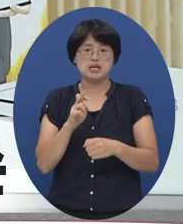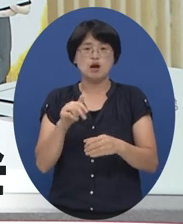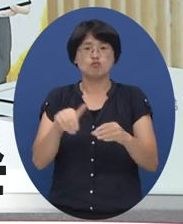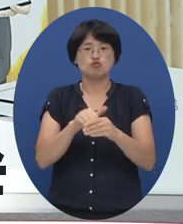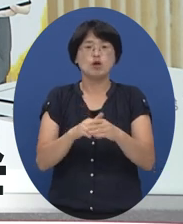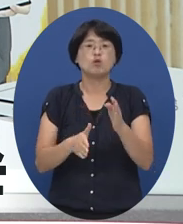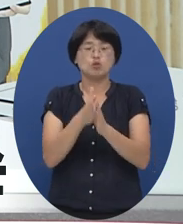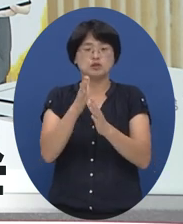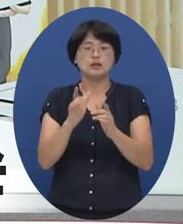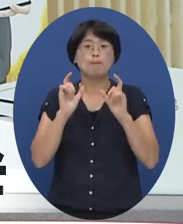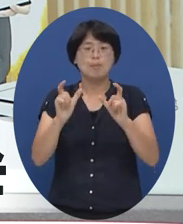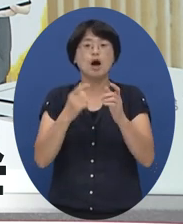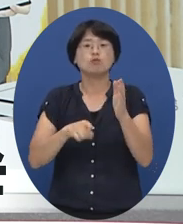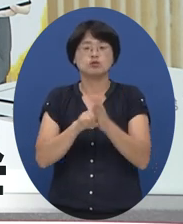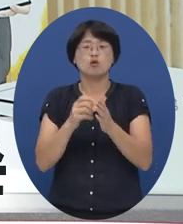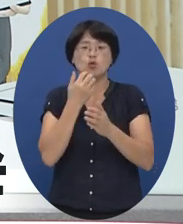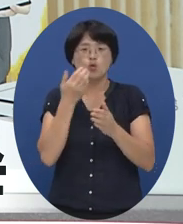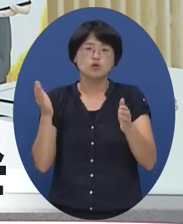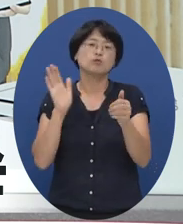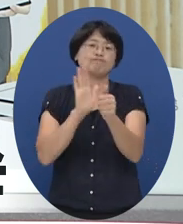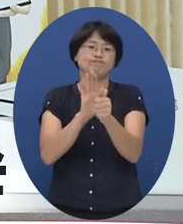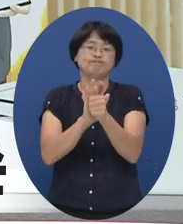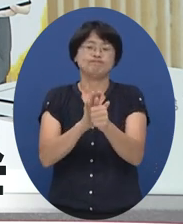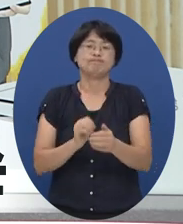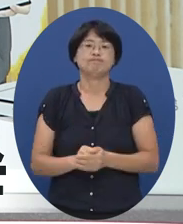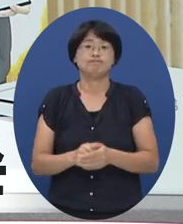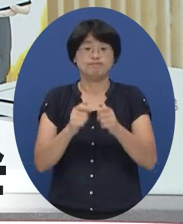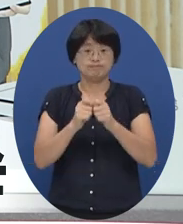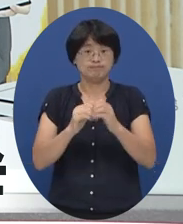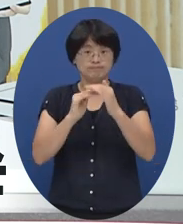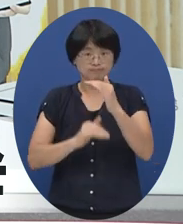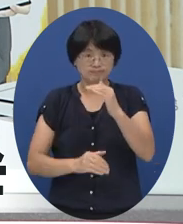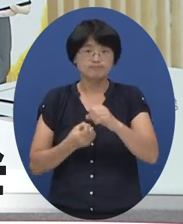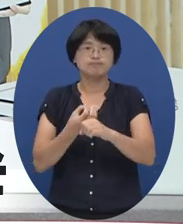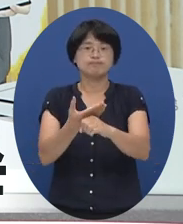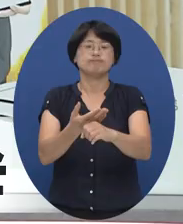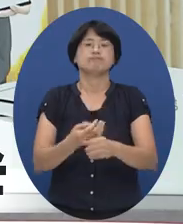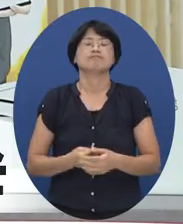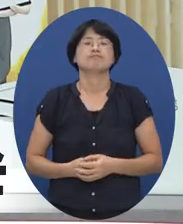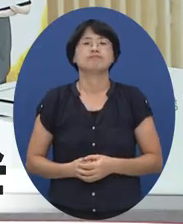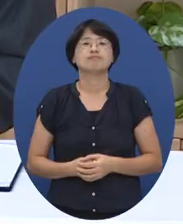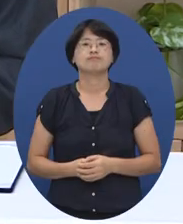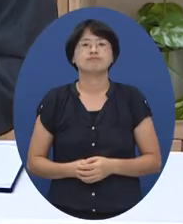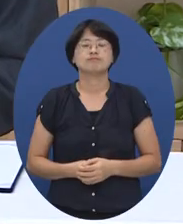있게 경기도가 조력자로 나섰습니다. 자세한 소식 한선지 기자입니다.